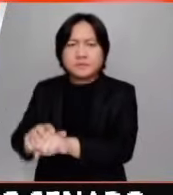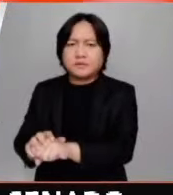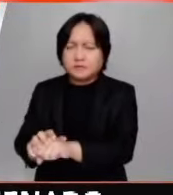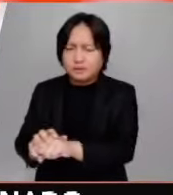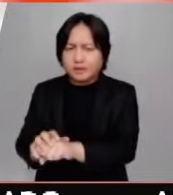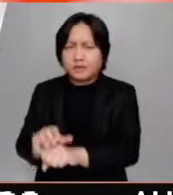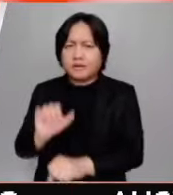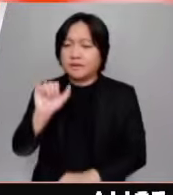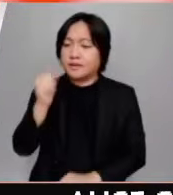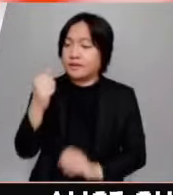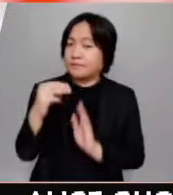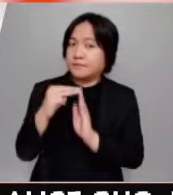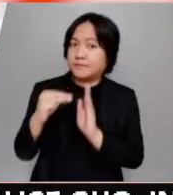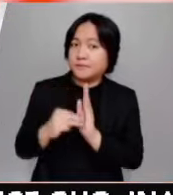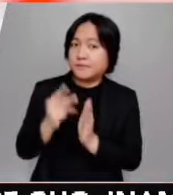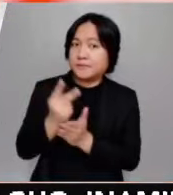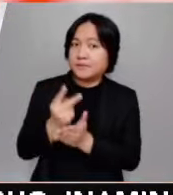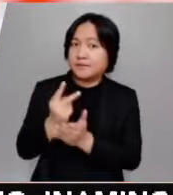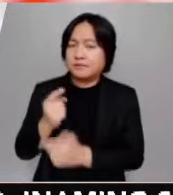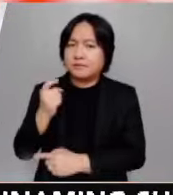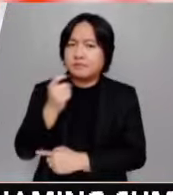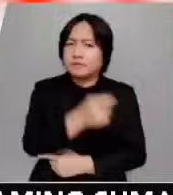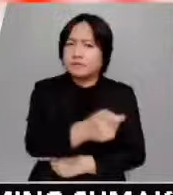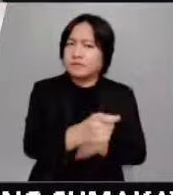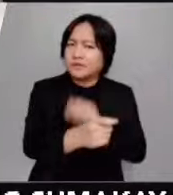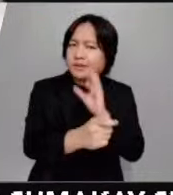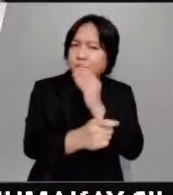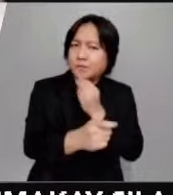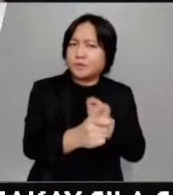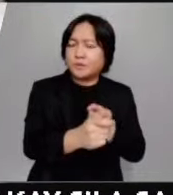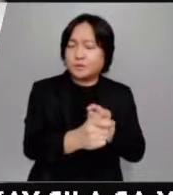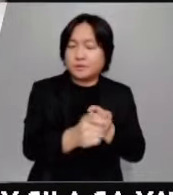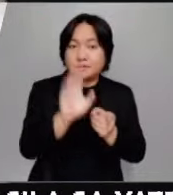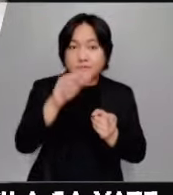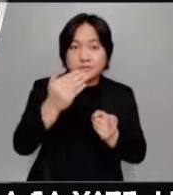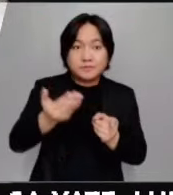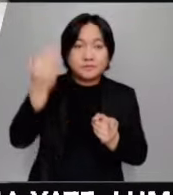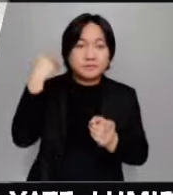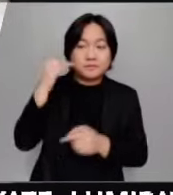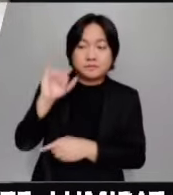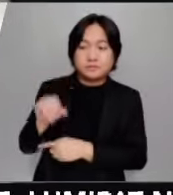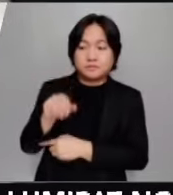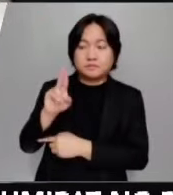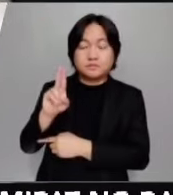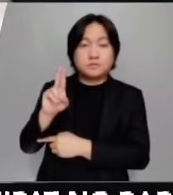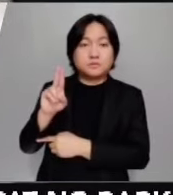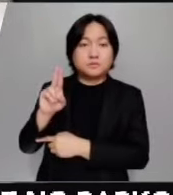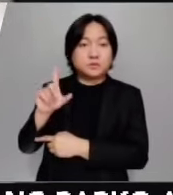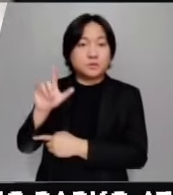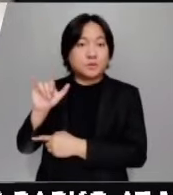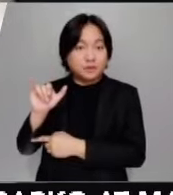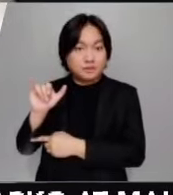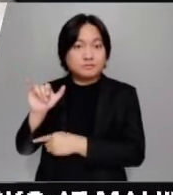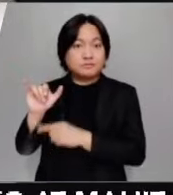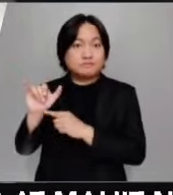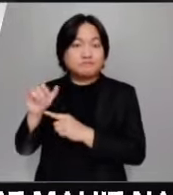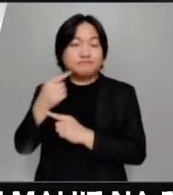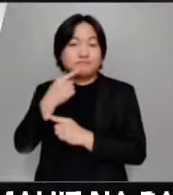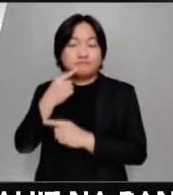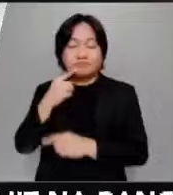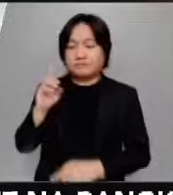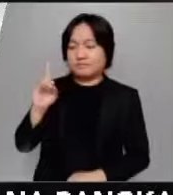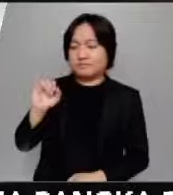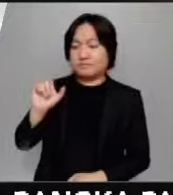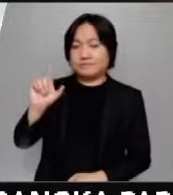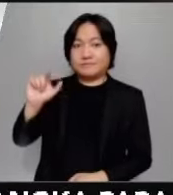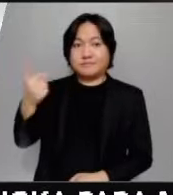Noong Hulyo, inanunsyo ng Department of the Interior and Local Government na may 10 milyong pisong pabuya para sa makapagtuturo kay